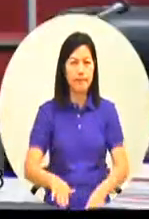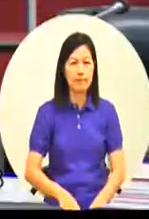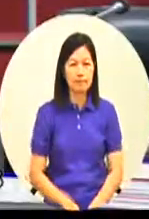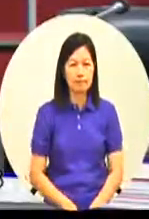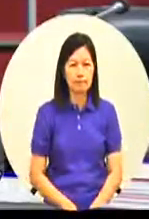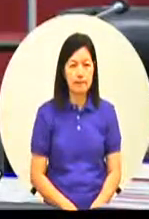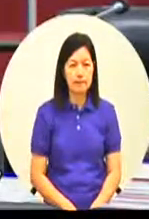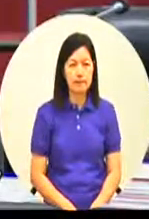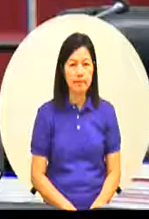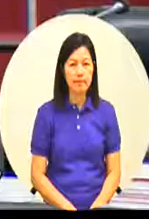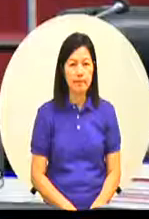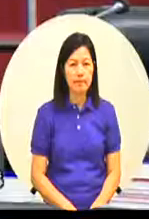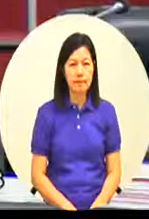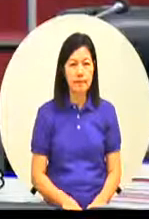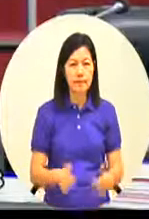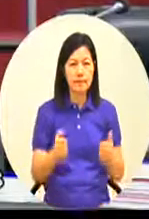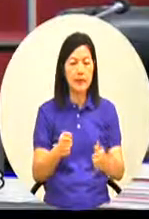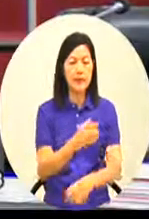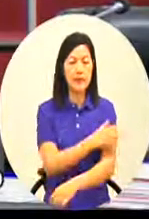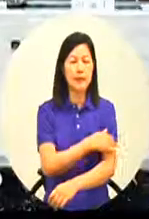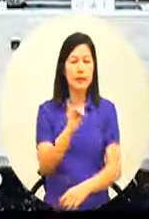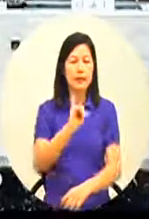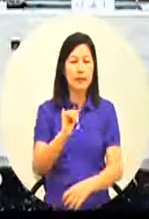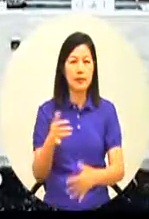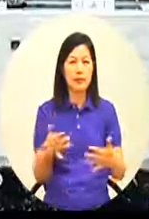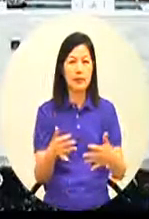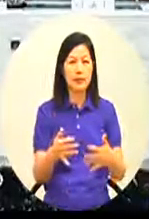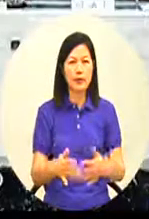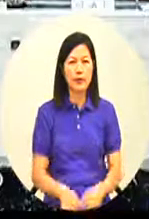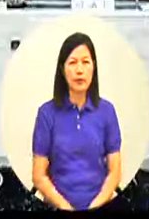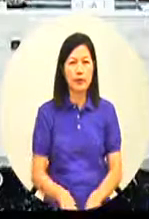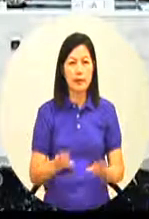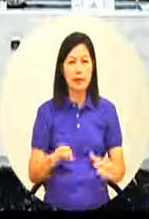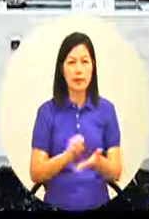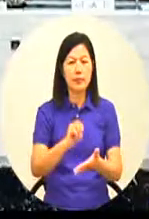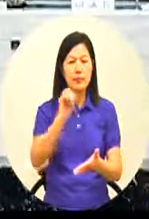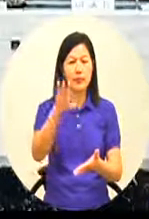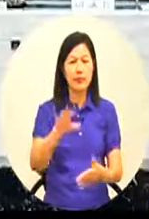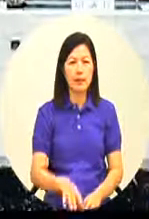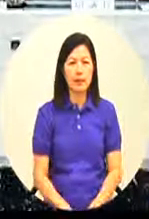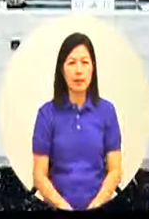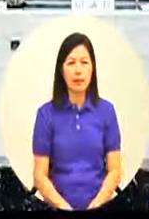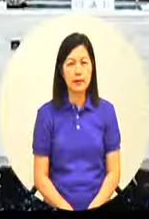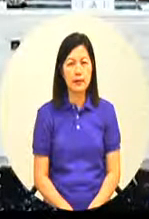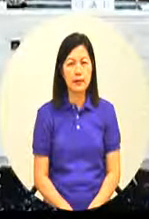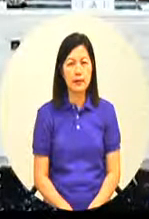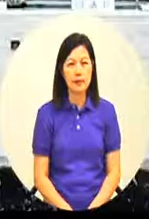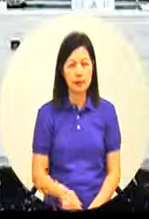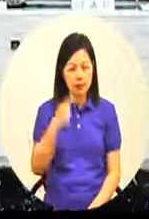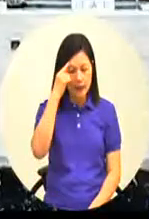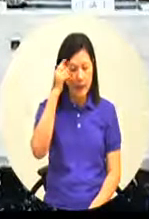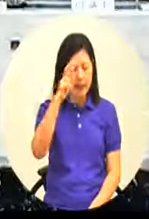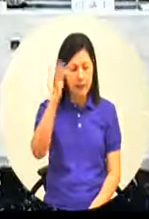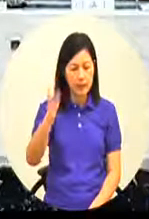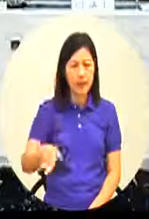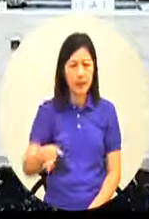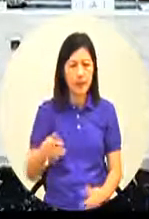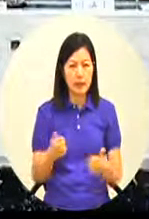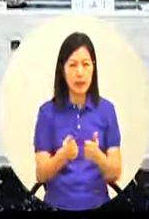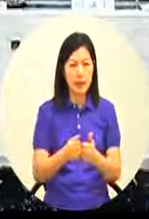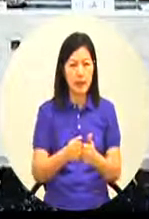好，谢谢陈信宜议员的咨询。那向大会报告，2天半的会议到此全部